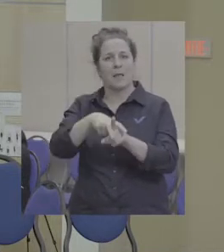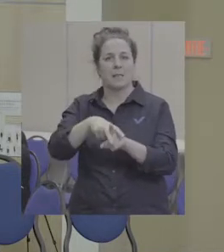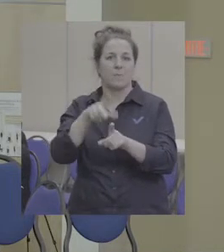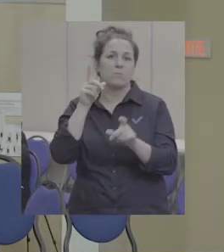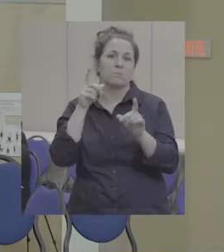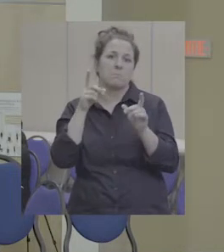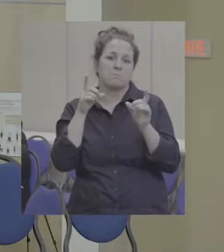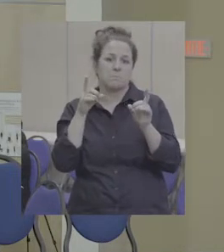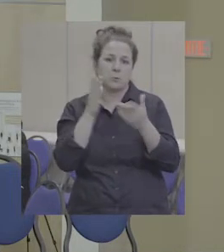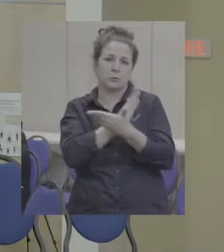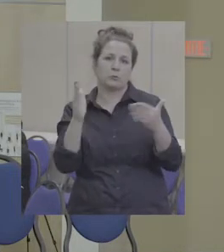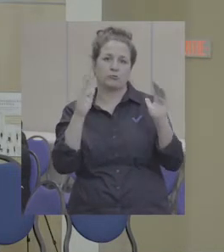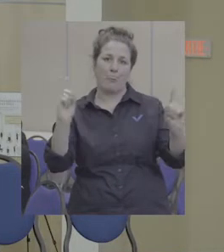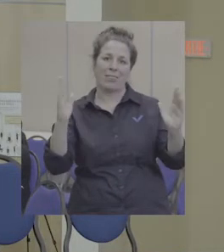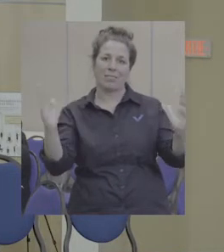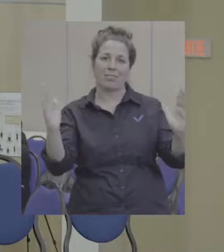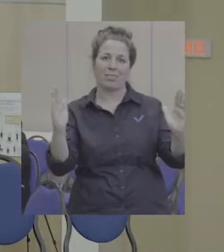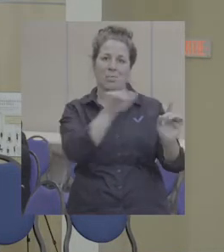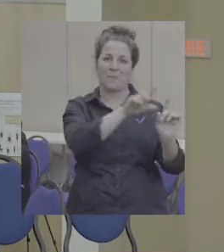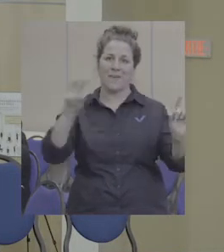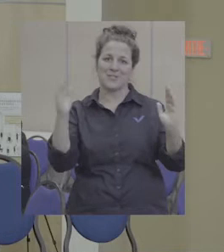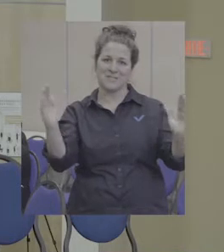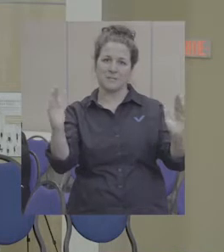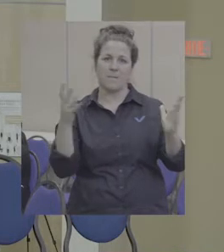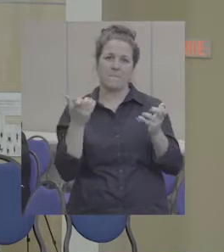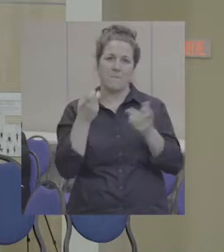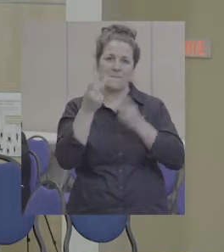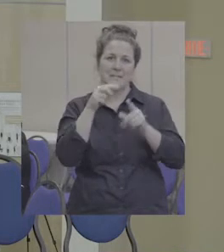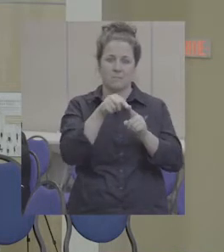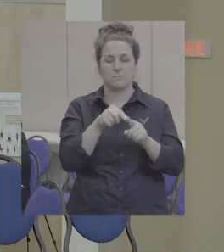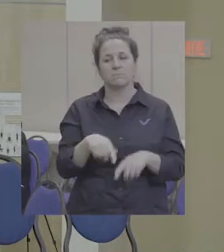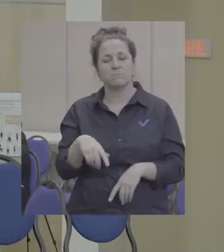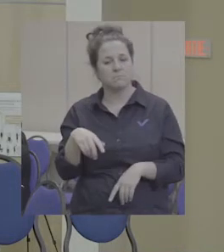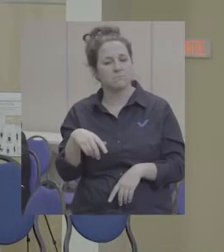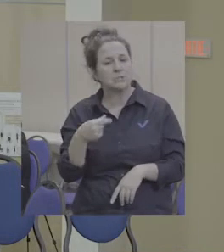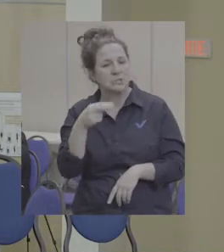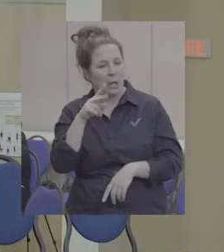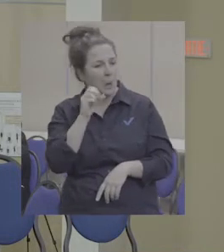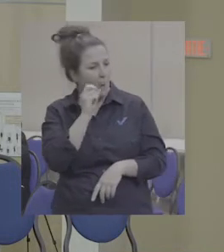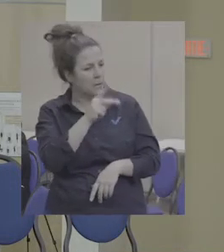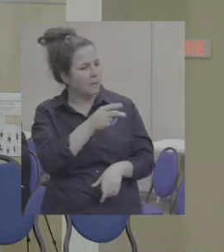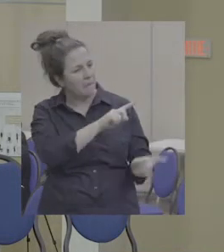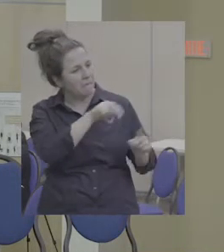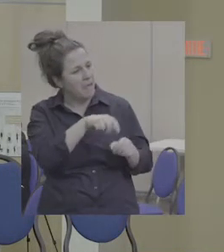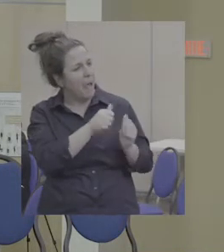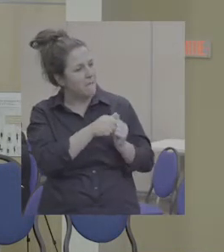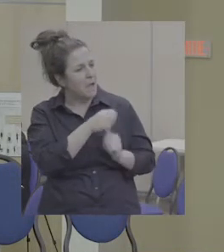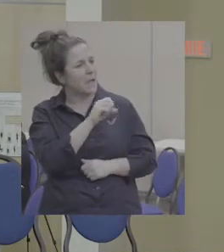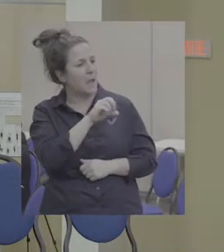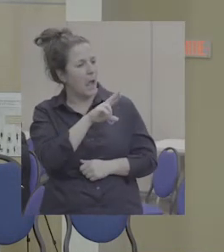la semaine. On me dit, OK, tu vas venir avec ton ergothérapeute pour